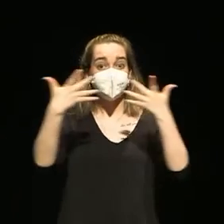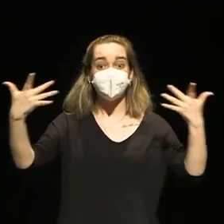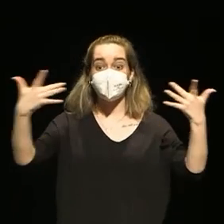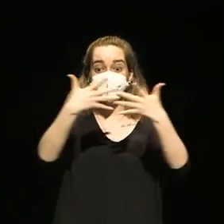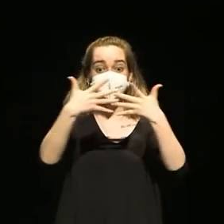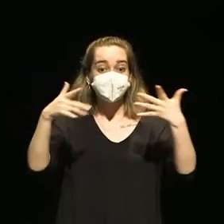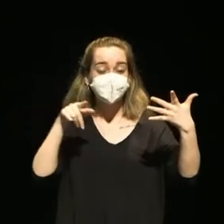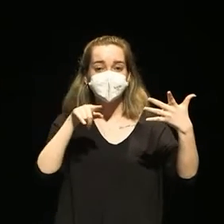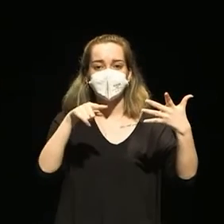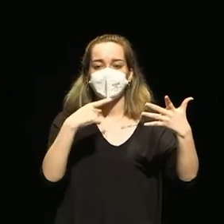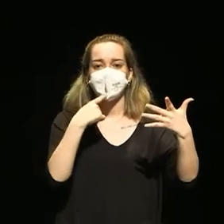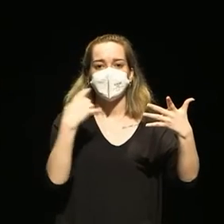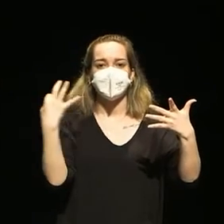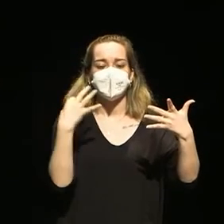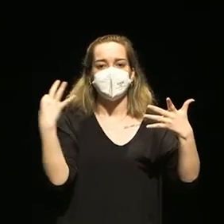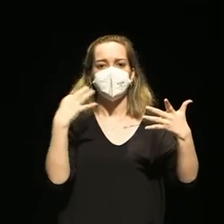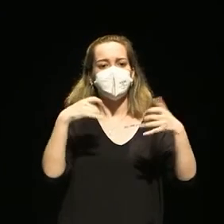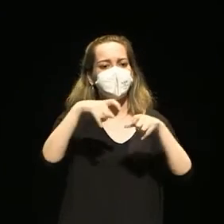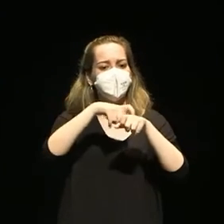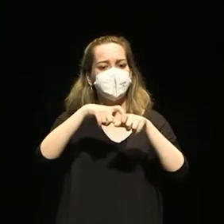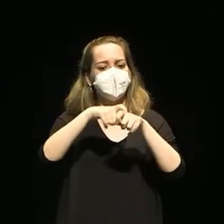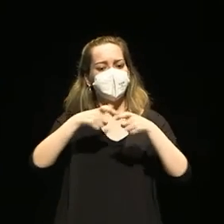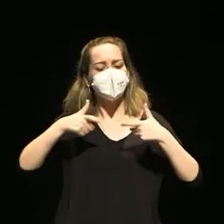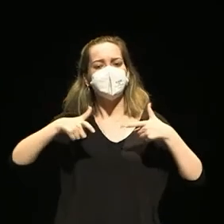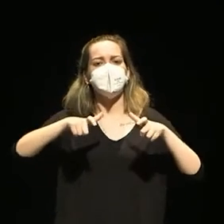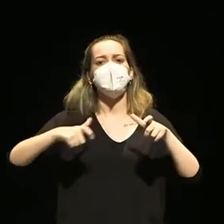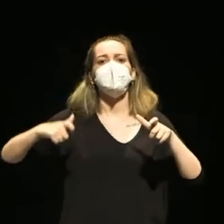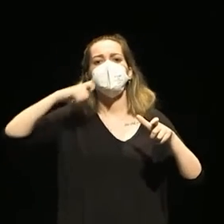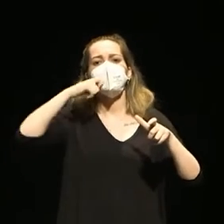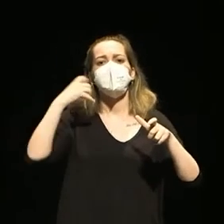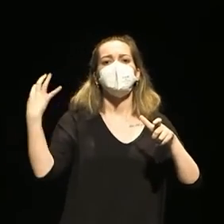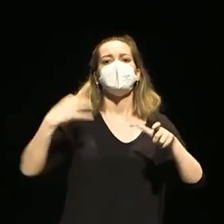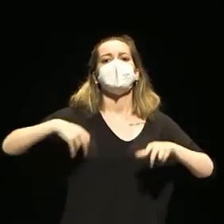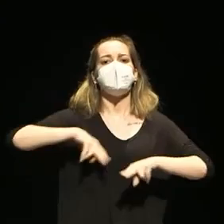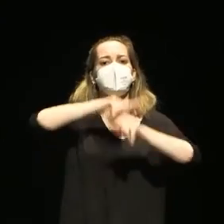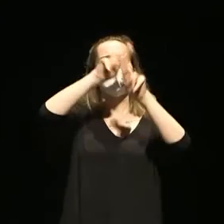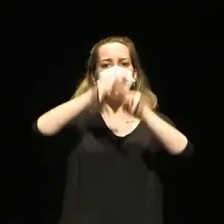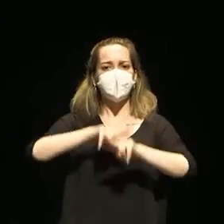diu que el género humano es la internacional.